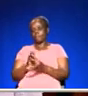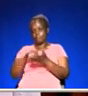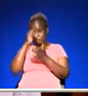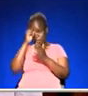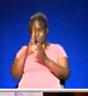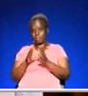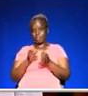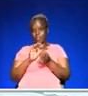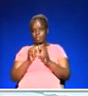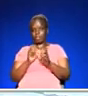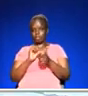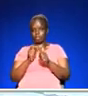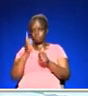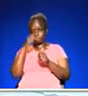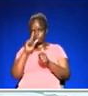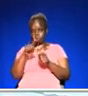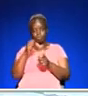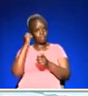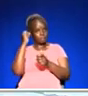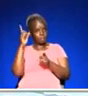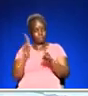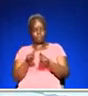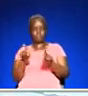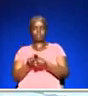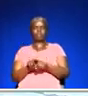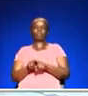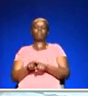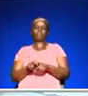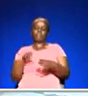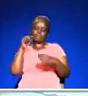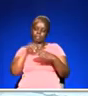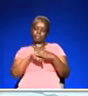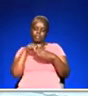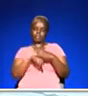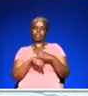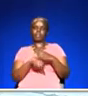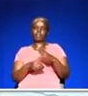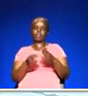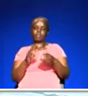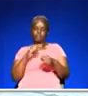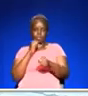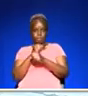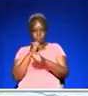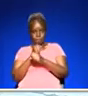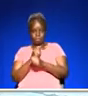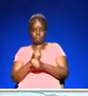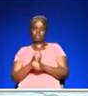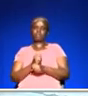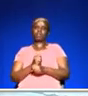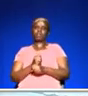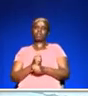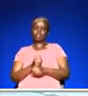Wanafunzi, ili kuelewa maana ya vitenzi, kwa kina, kwa utendeti,